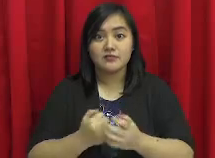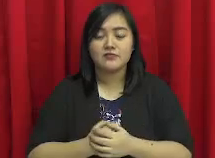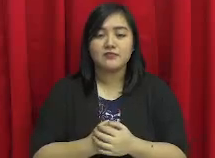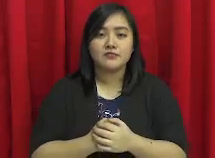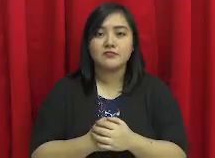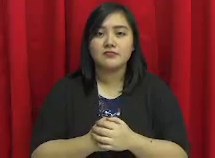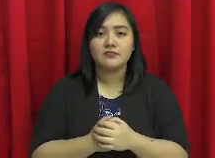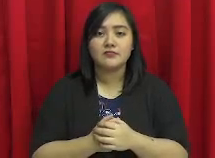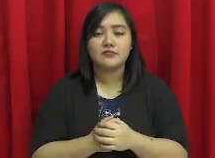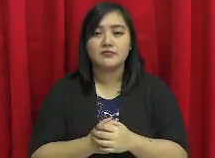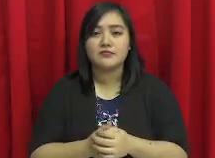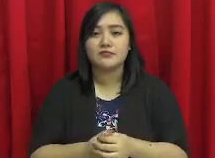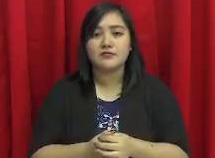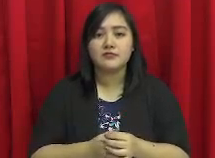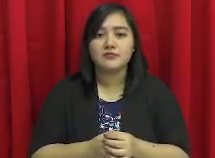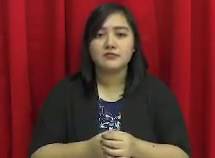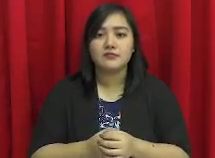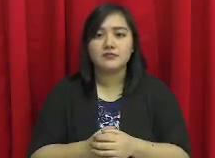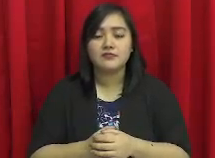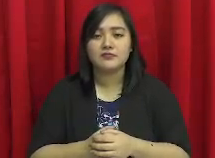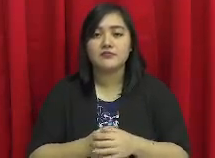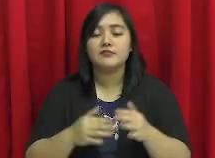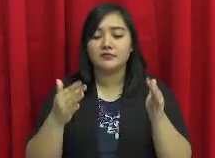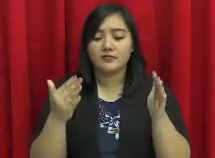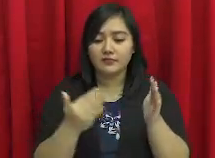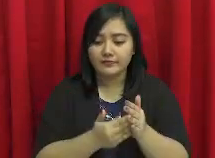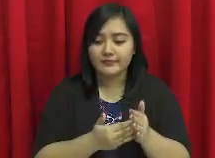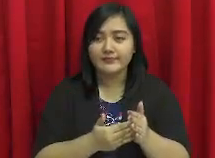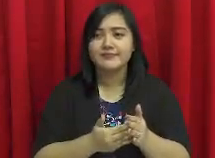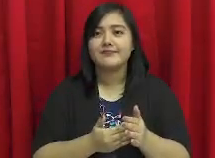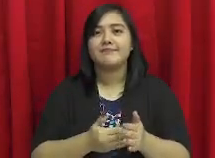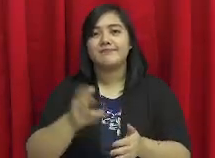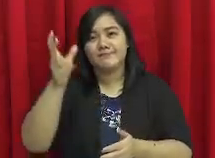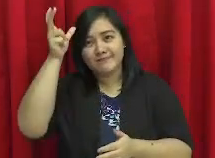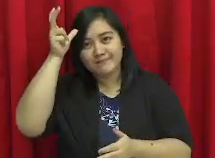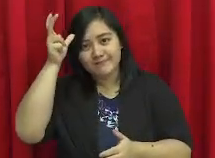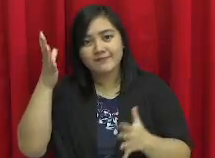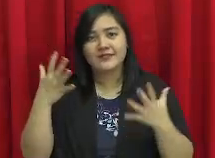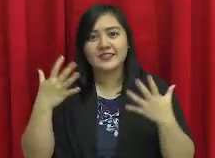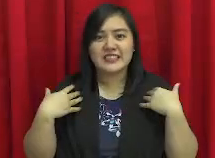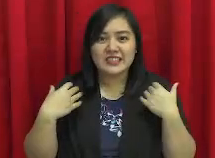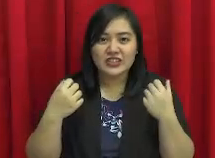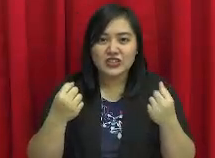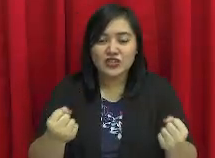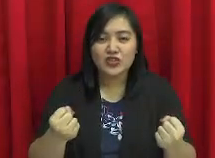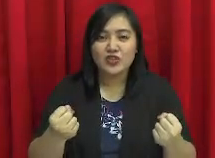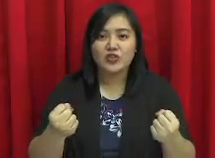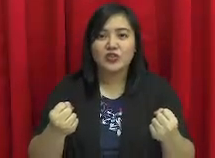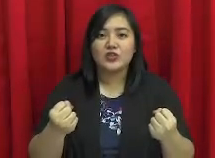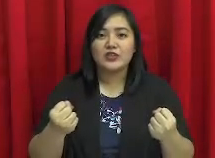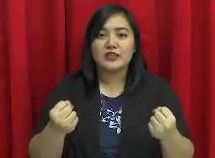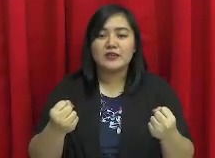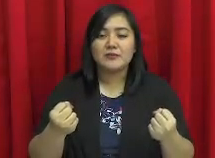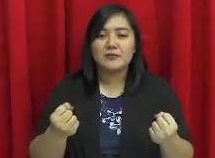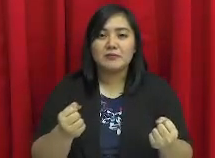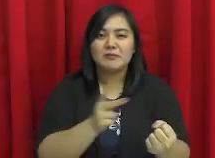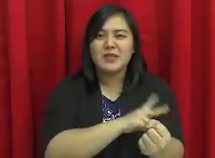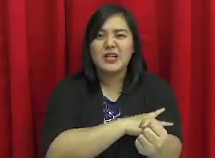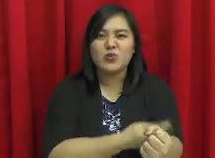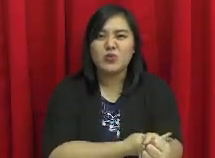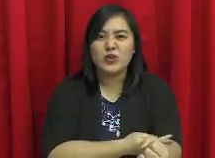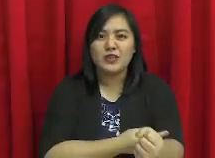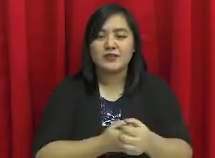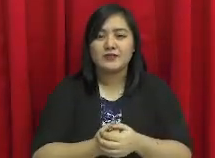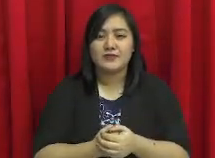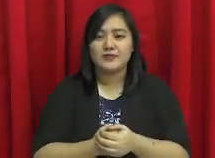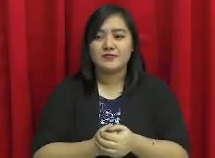ko lang, malakas ang hatak ng Diablo ngayon. Malakas. Yeah. Kaya hindi pa pwede. Kung